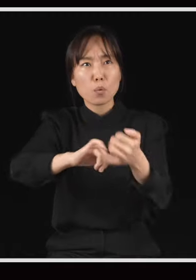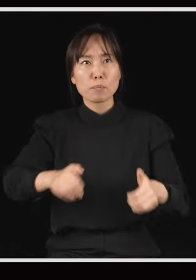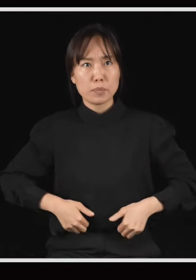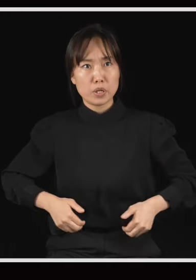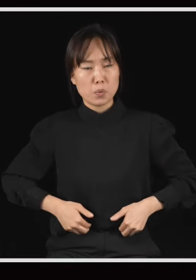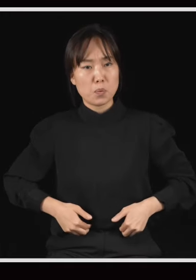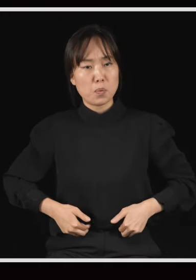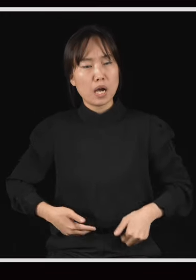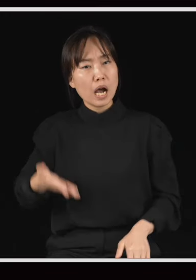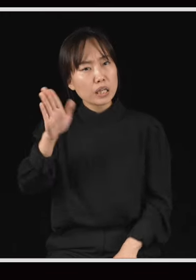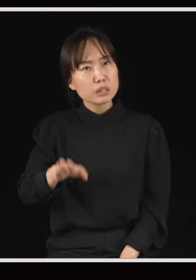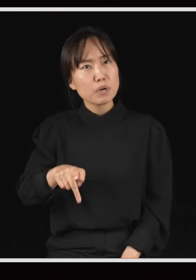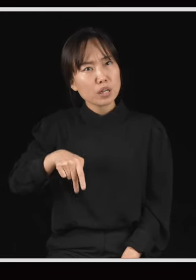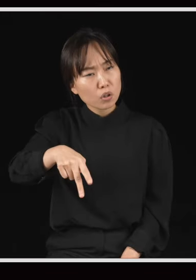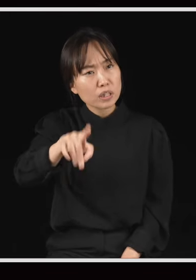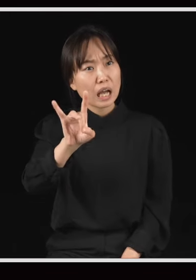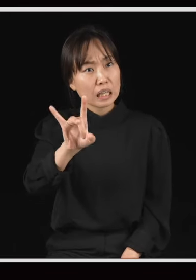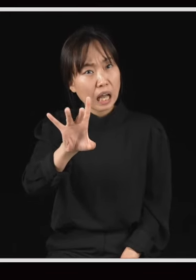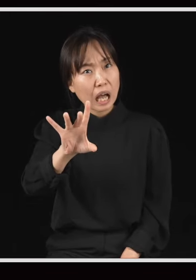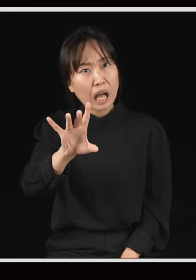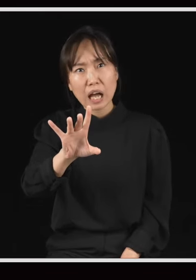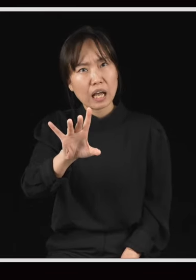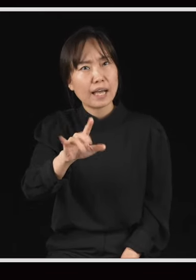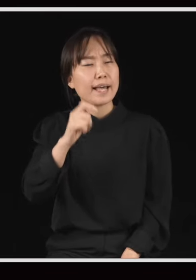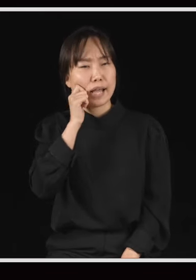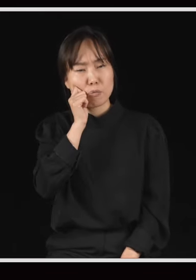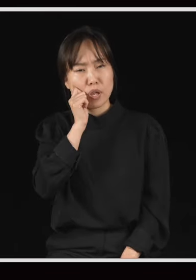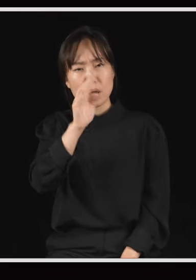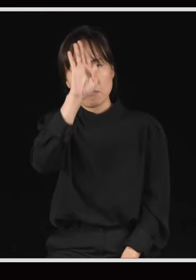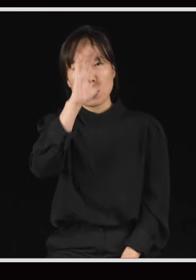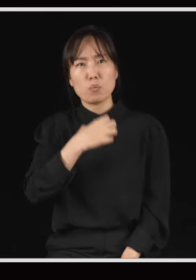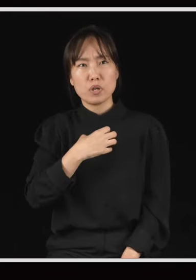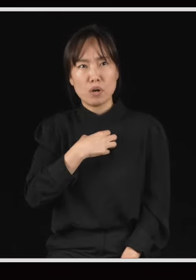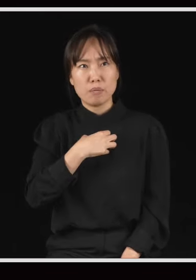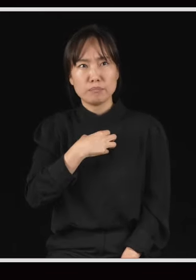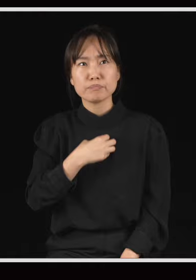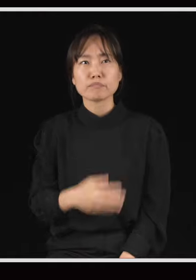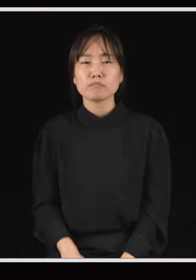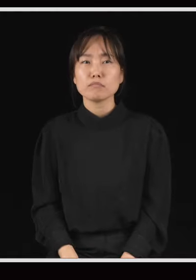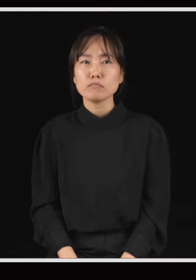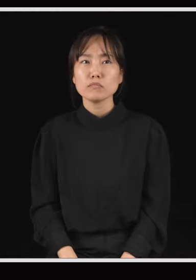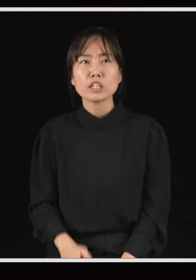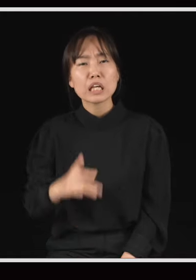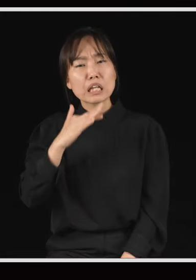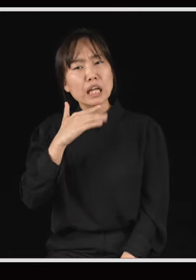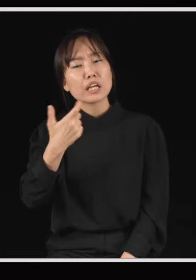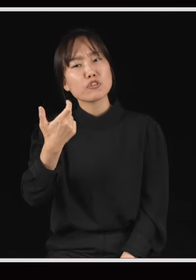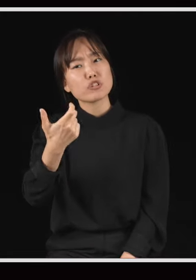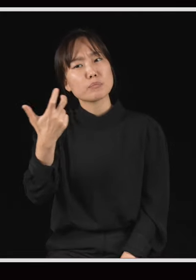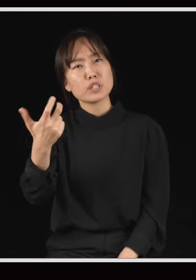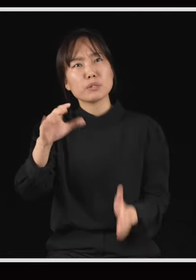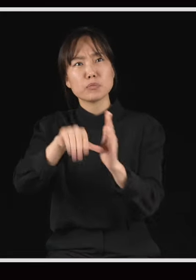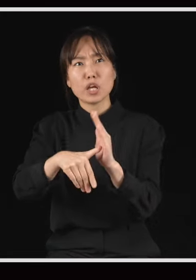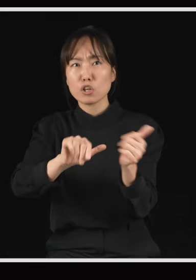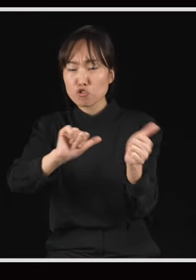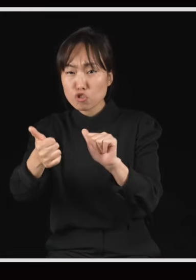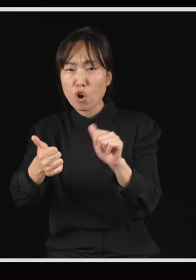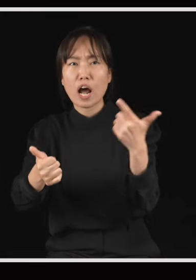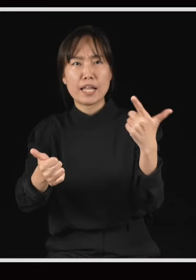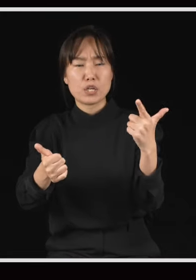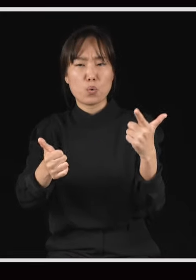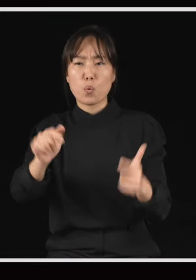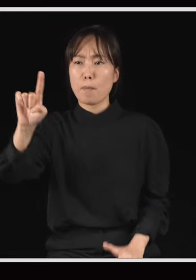근데 걷기만 하면은 문제가 생길 가능성이 높습니다. 그러니까 우리가 한 6, 70년만 살고 이제 죽을